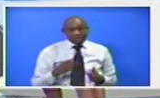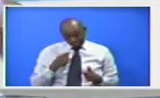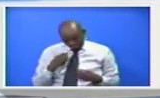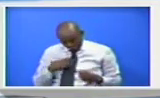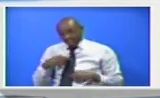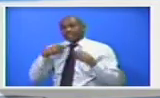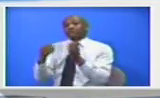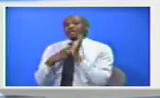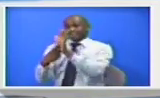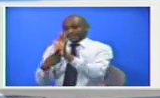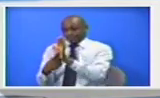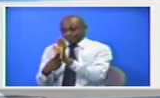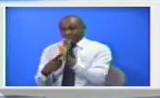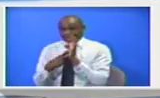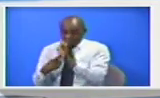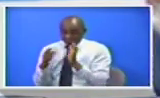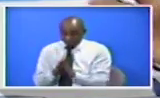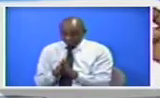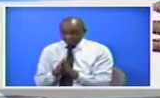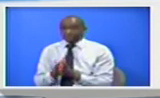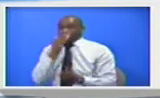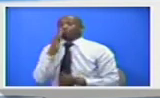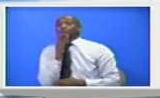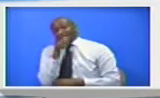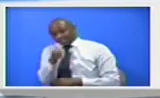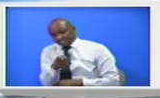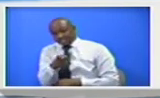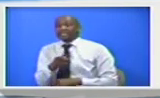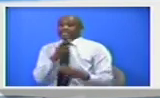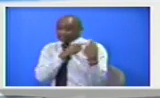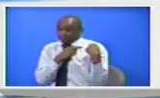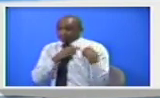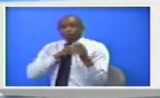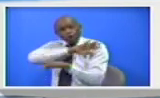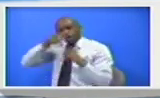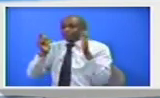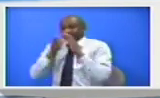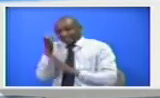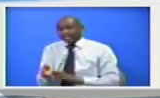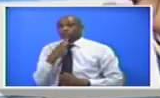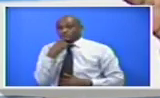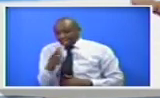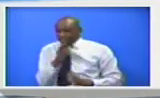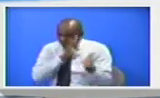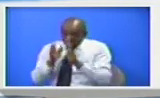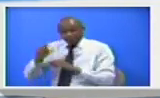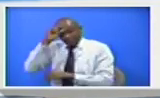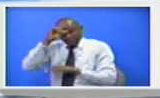Naam. Premier ambaye anasimamia mawaziri na kuendeleza mpango wa